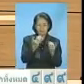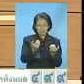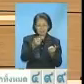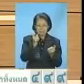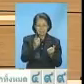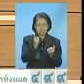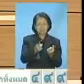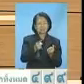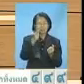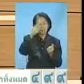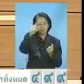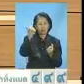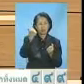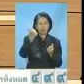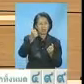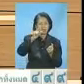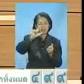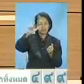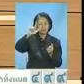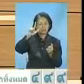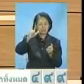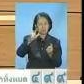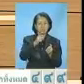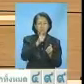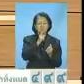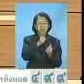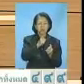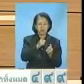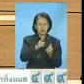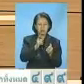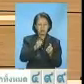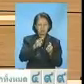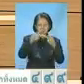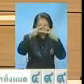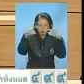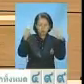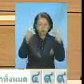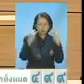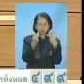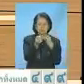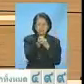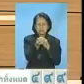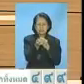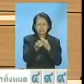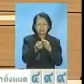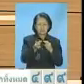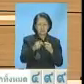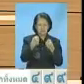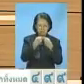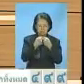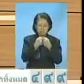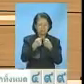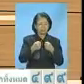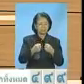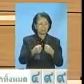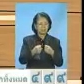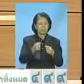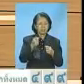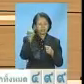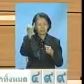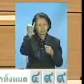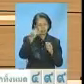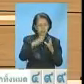ะทักษิณบอกว่าดูถูกว่าเป็นโจรกระจอกเขาแค้นเขาถึงต่อสู้ขนาดนี้นะถ้าเรื่องนี้เป็นจริงผมถามว่